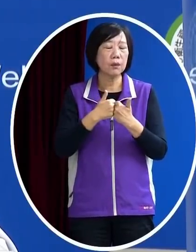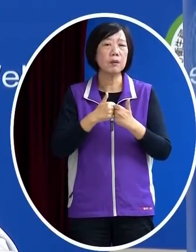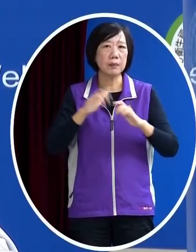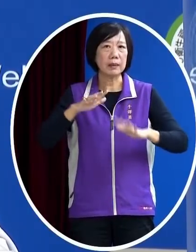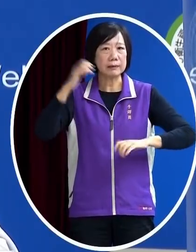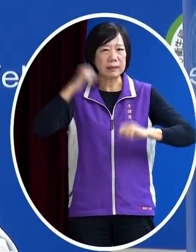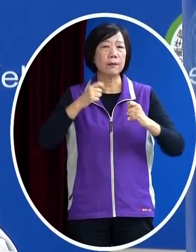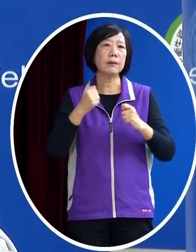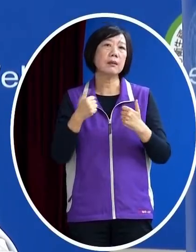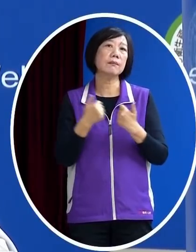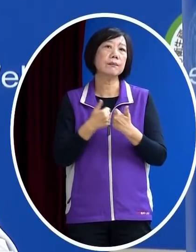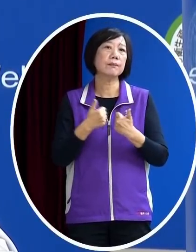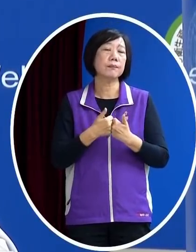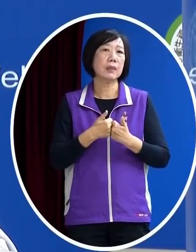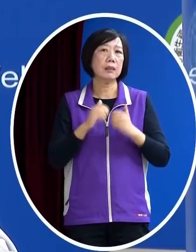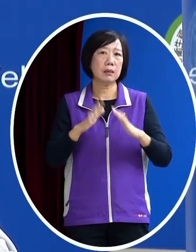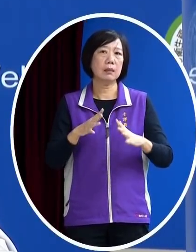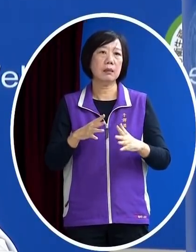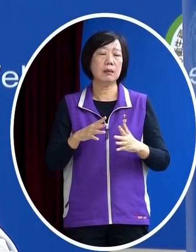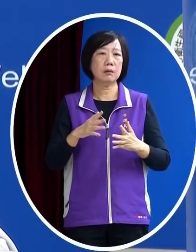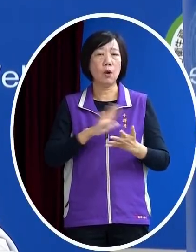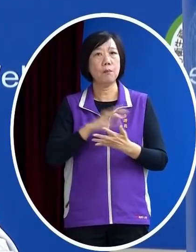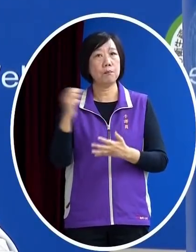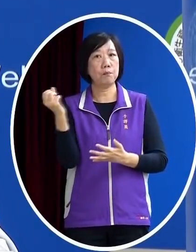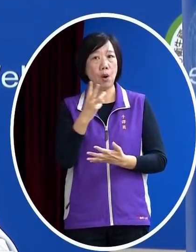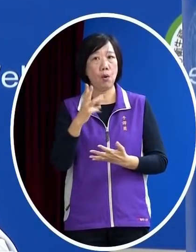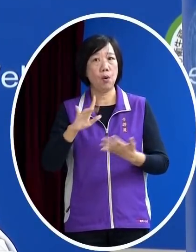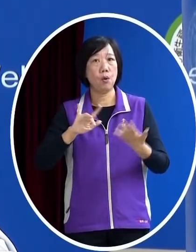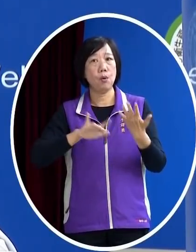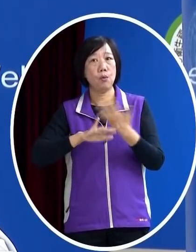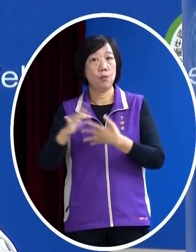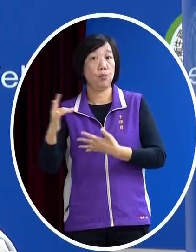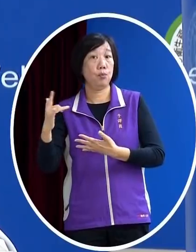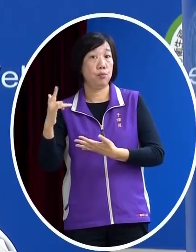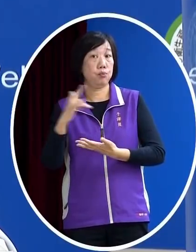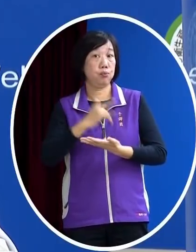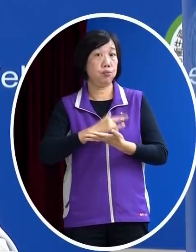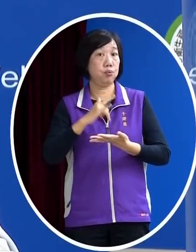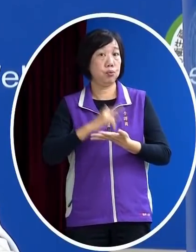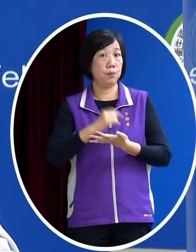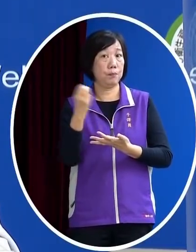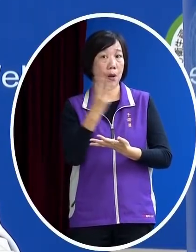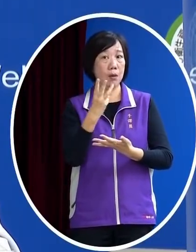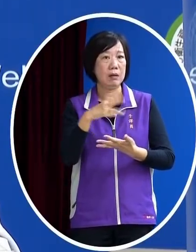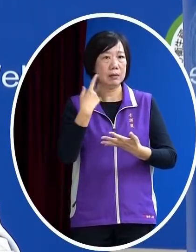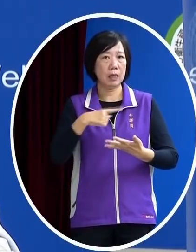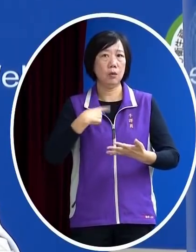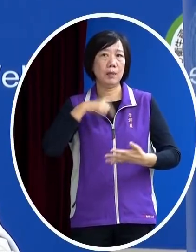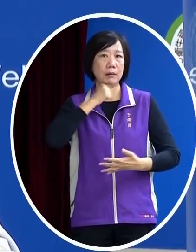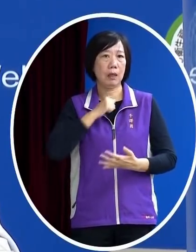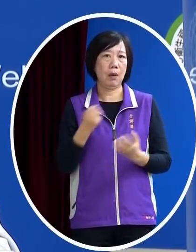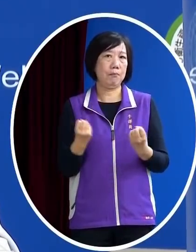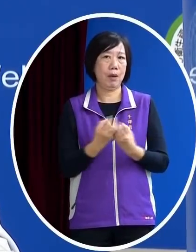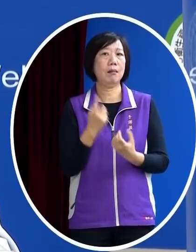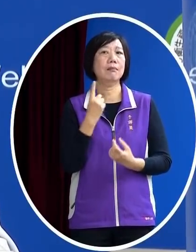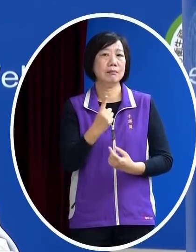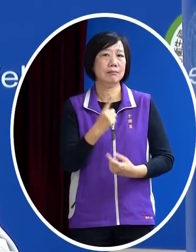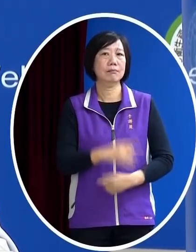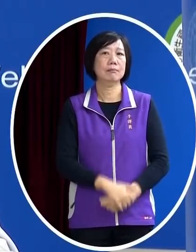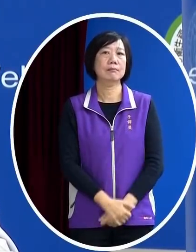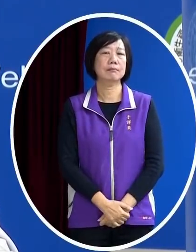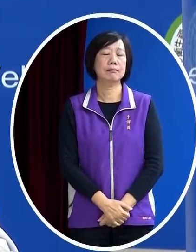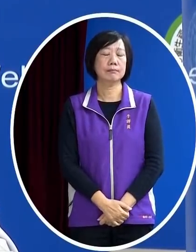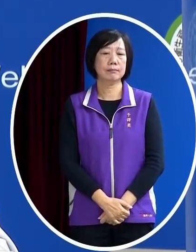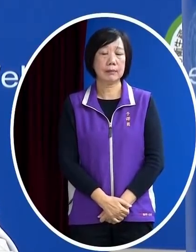那今天要宣布，这是我们有3例的境外移入的个案，跟1例的本土个案。那3例的